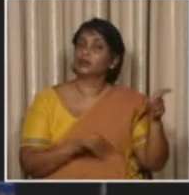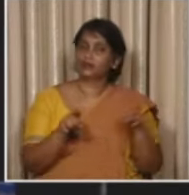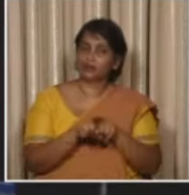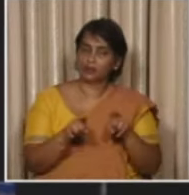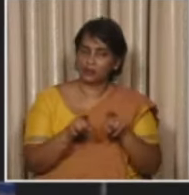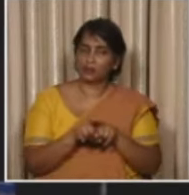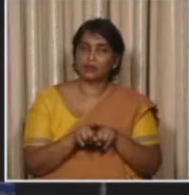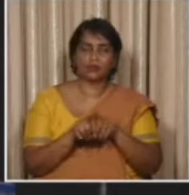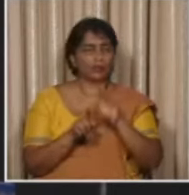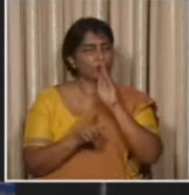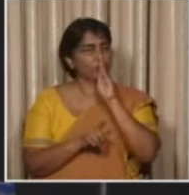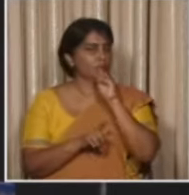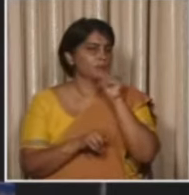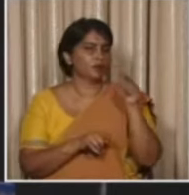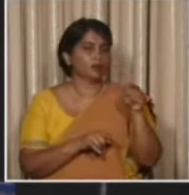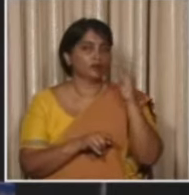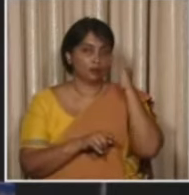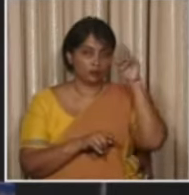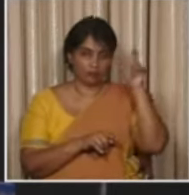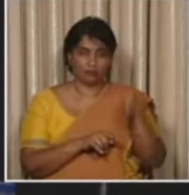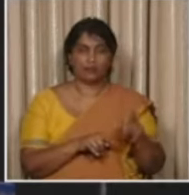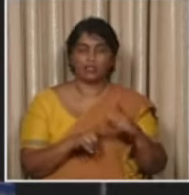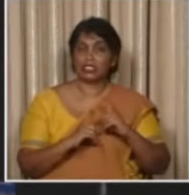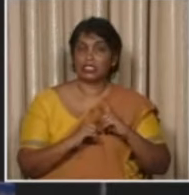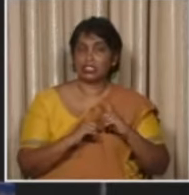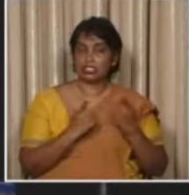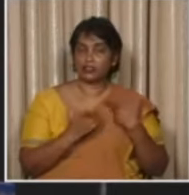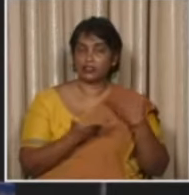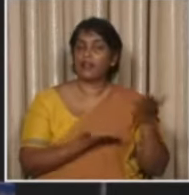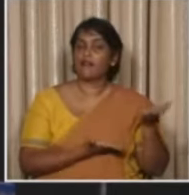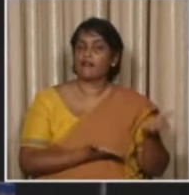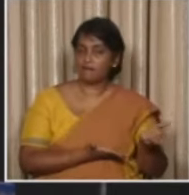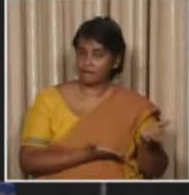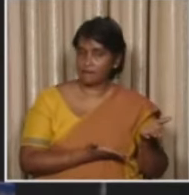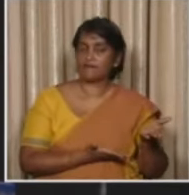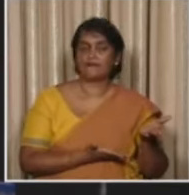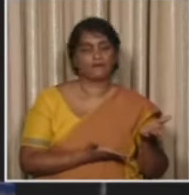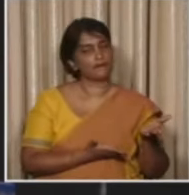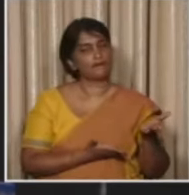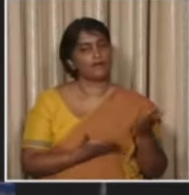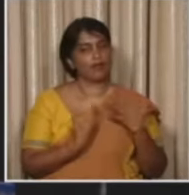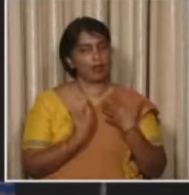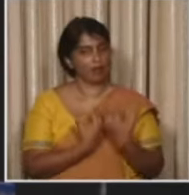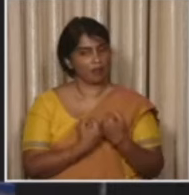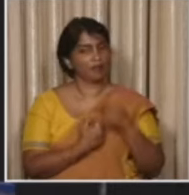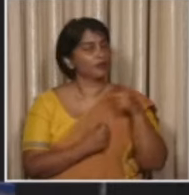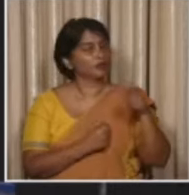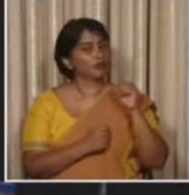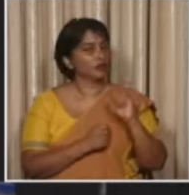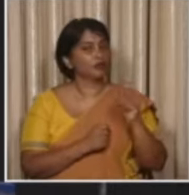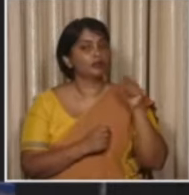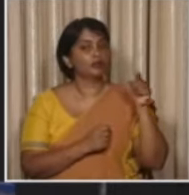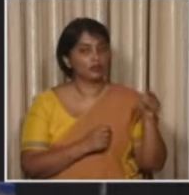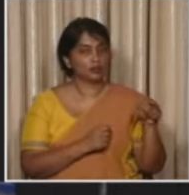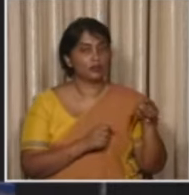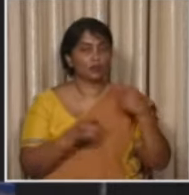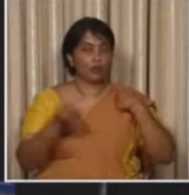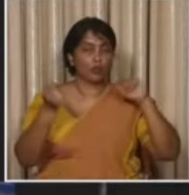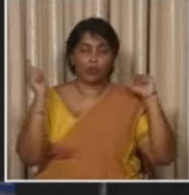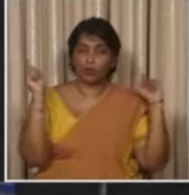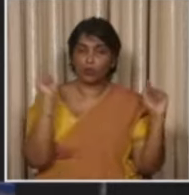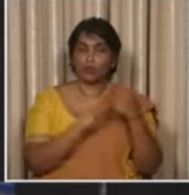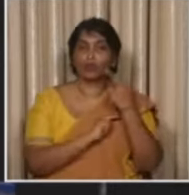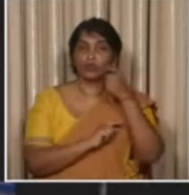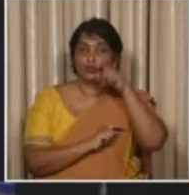එක පැත්තකින් එතුමිය ජීවතුන් අතර ඉන්නවා කියන තහවුරුකම ලැබුණා. මොකද එතුමිය පැන යනවා ඇසින්